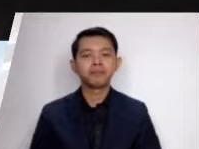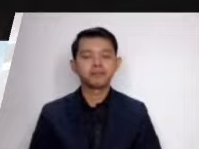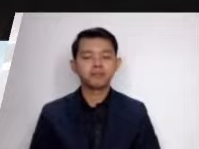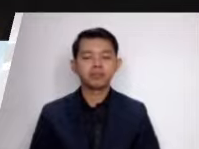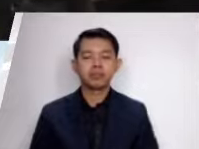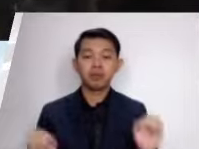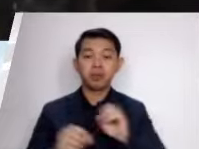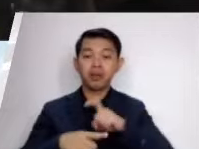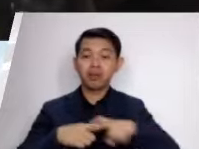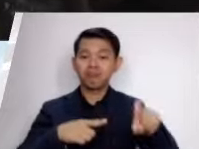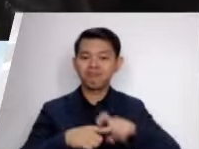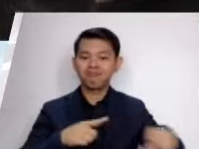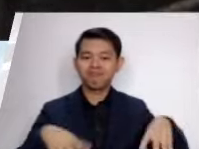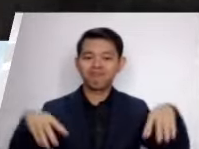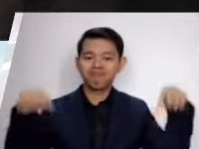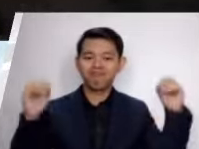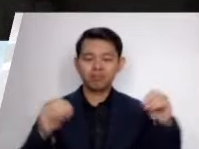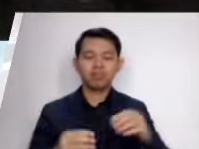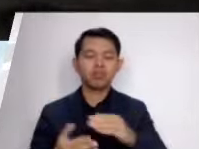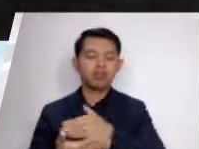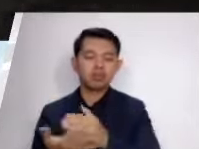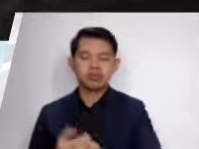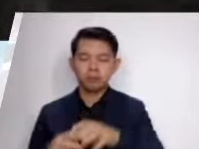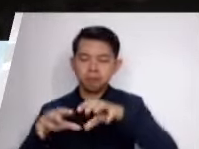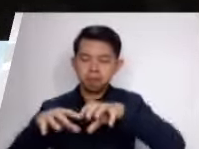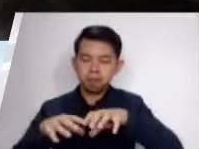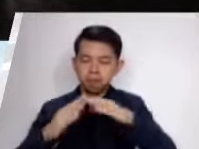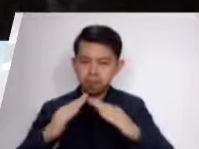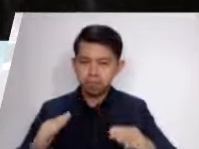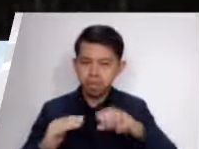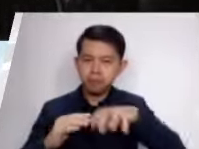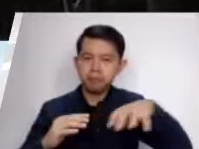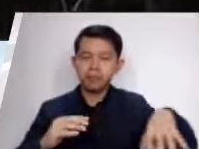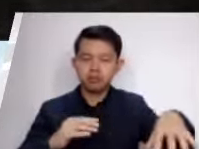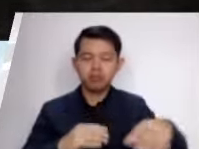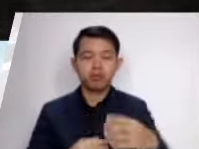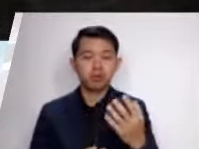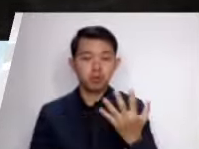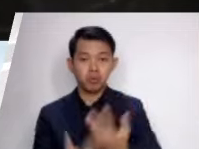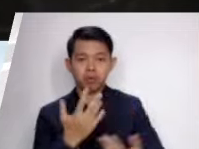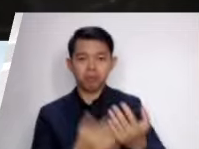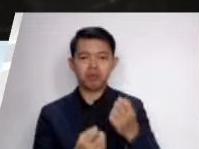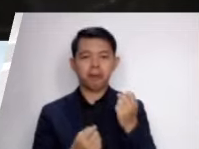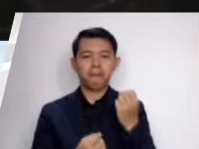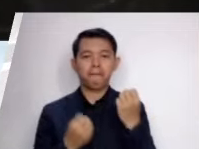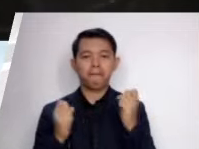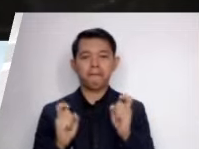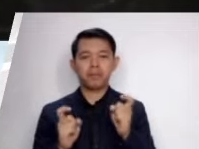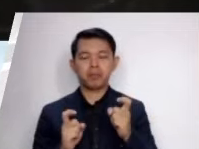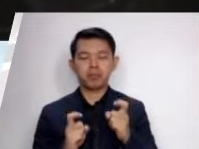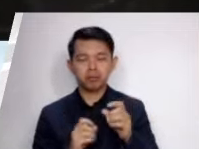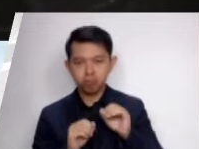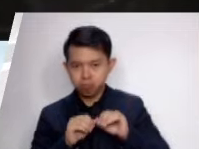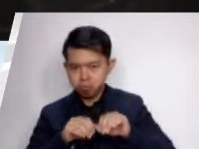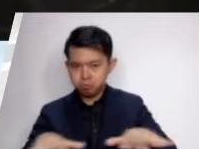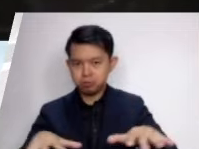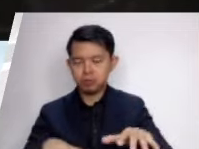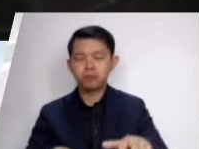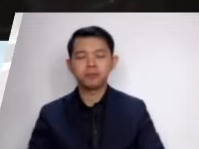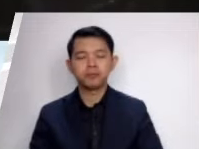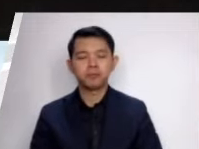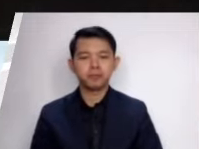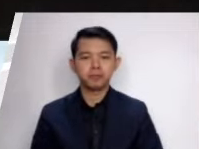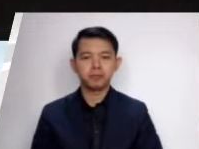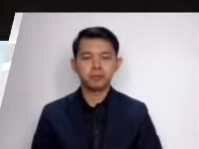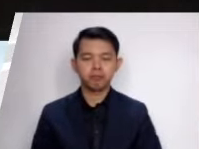ilang bahay. Ayon sa mga otoridad, mabilis na kumalat ang apoy dahil gawa sa light materials ang mga bahay. Patuloy naman ang